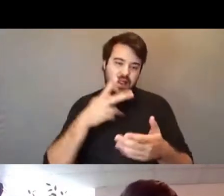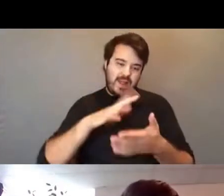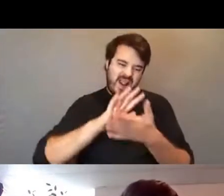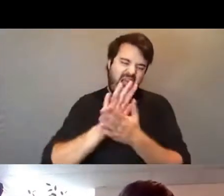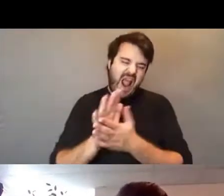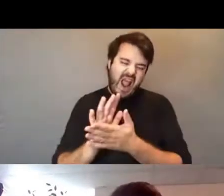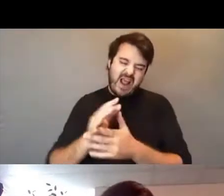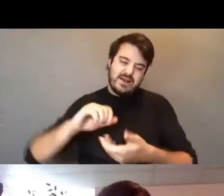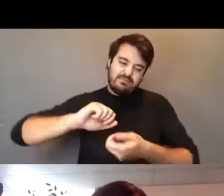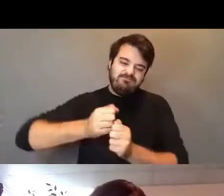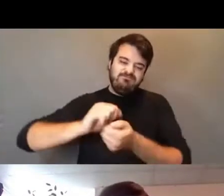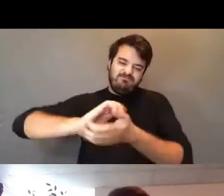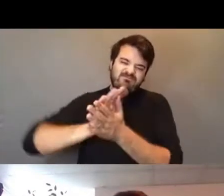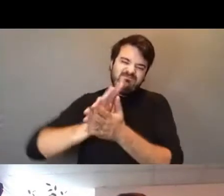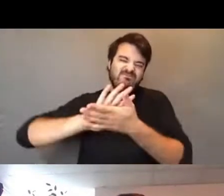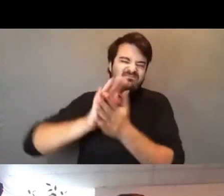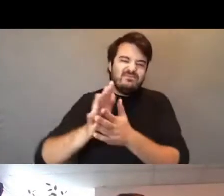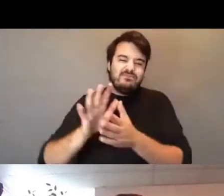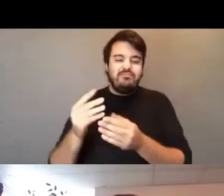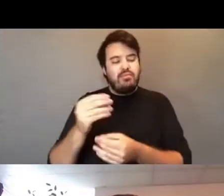les utiliser dans des recettes.